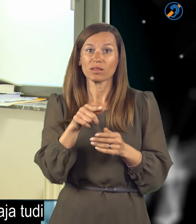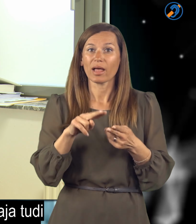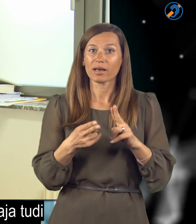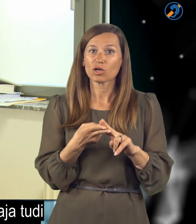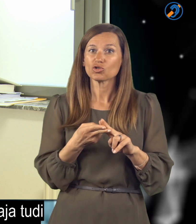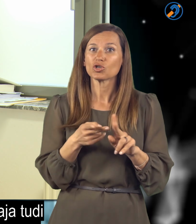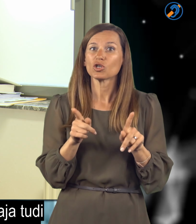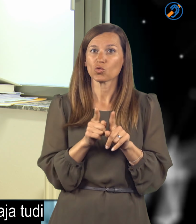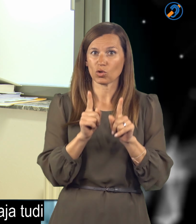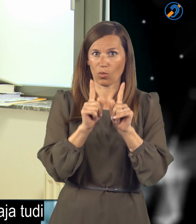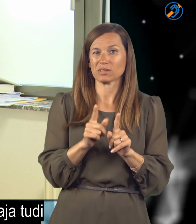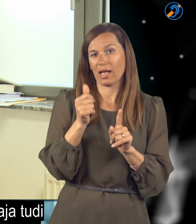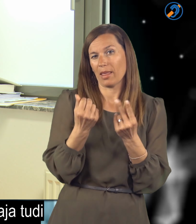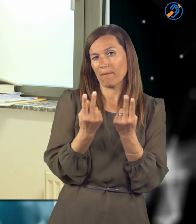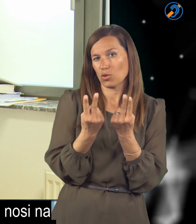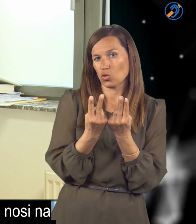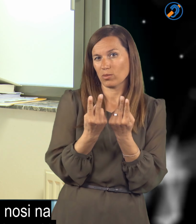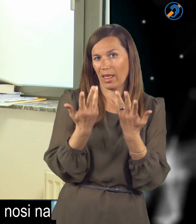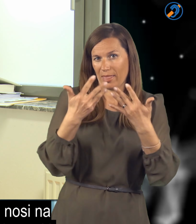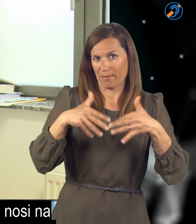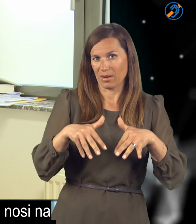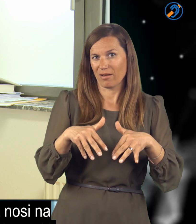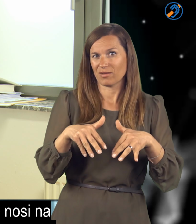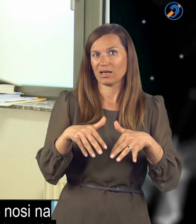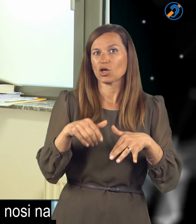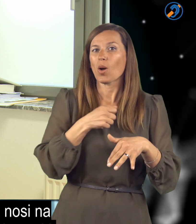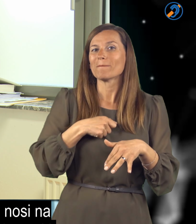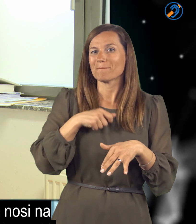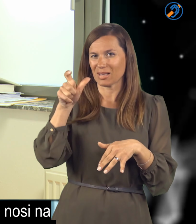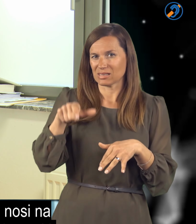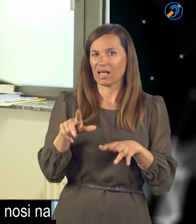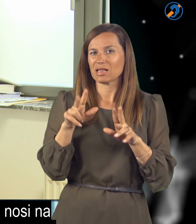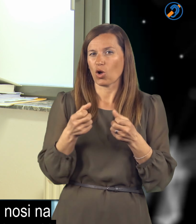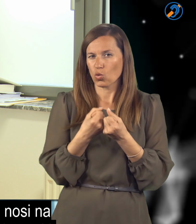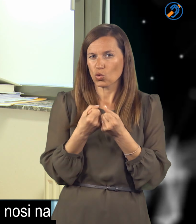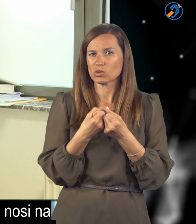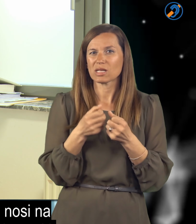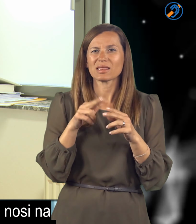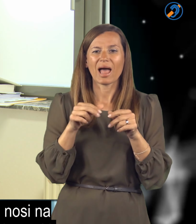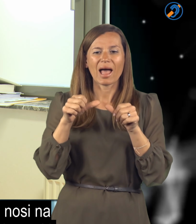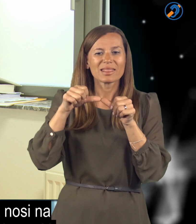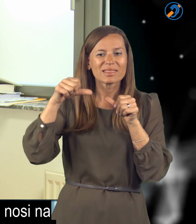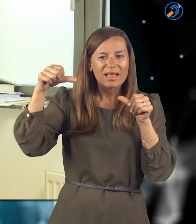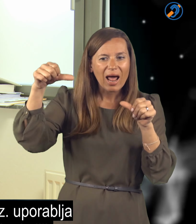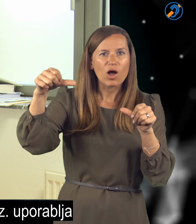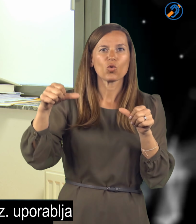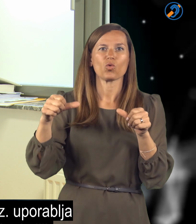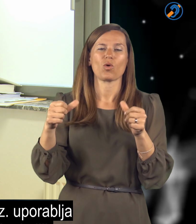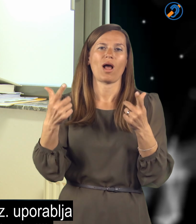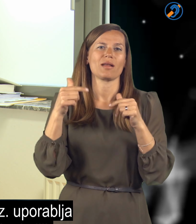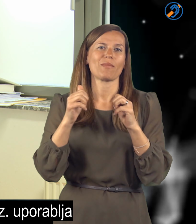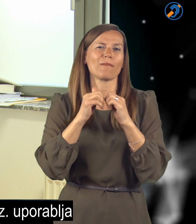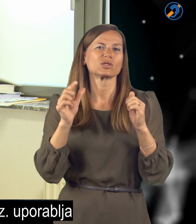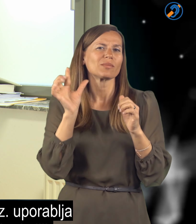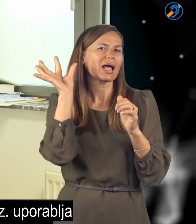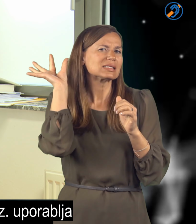ena podobna naprava, ki jo pacient lahko nosi na traku ali pa na posebni sponki, ki jo lahko